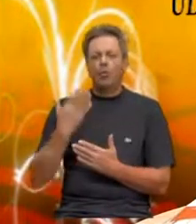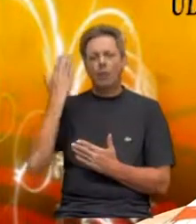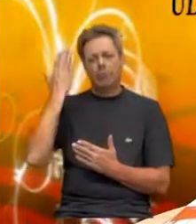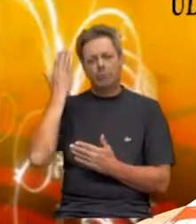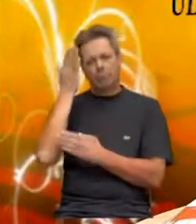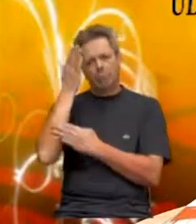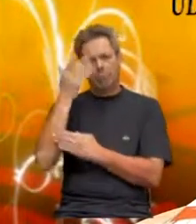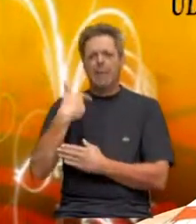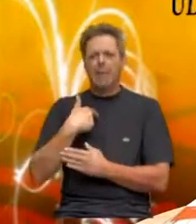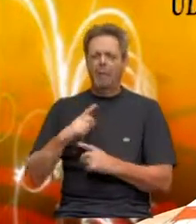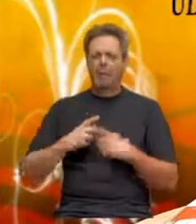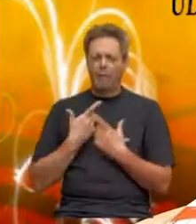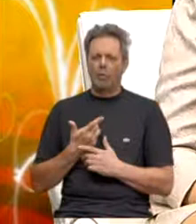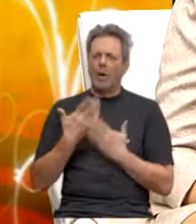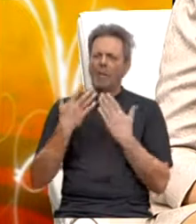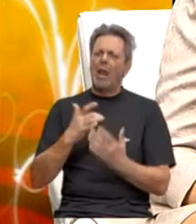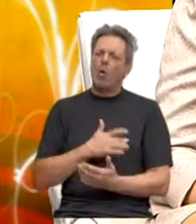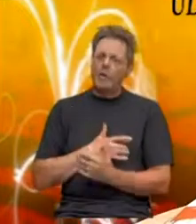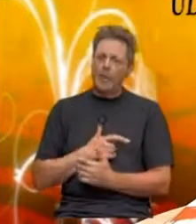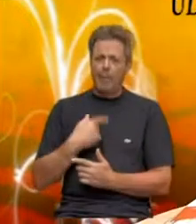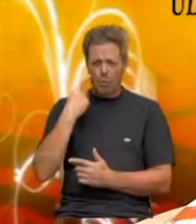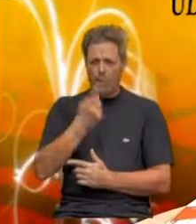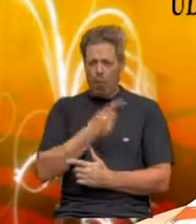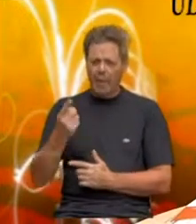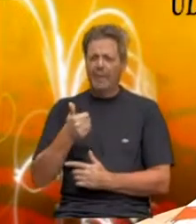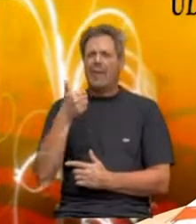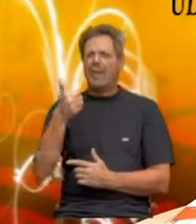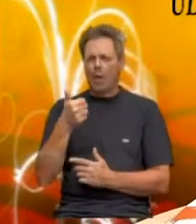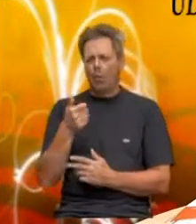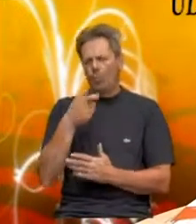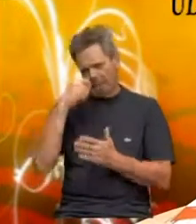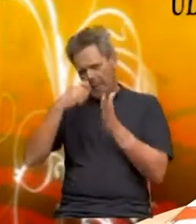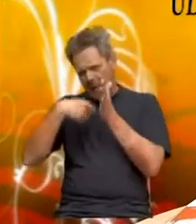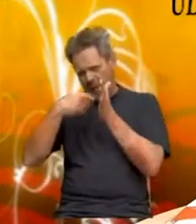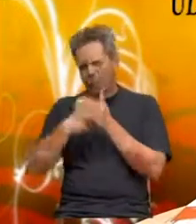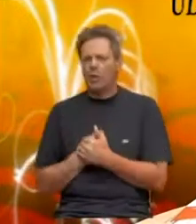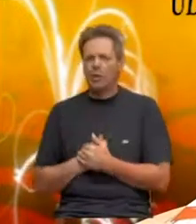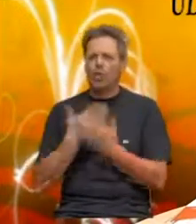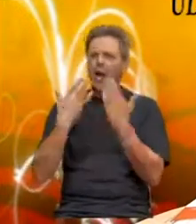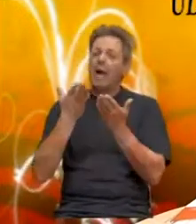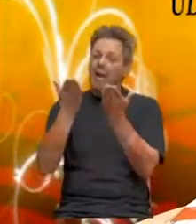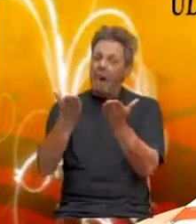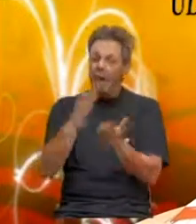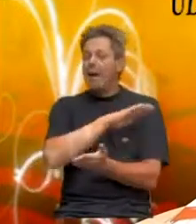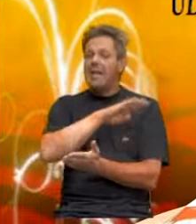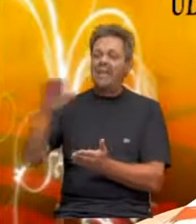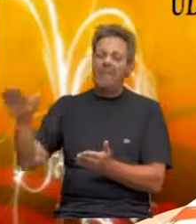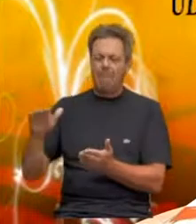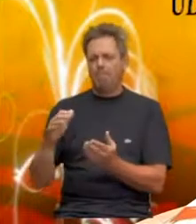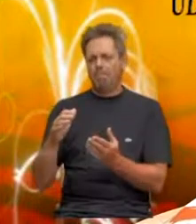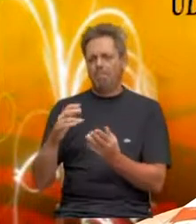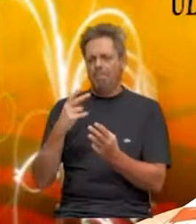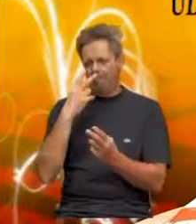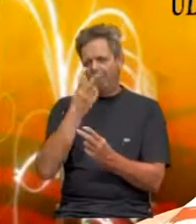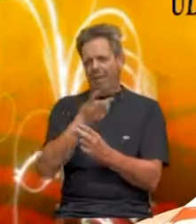život. Hvala vam još jednom od srca, a mi ćemo sada pogledati jednu reportažu. Hvala i vama, mislim, gledateljima TV Jabuka. Da, i jako bi